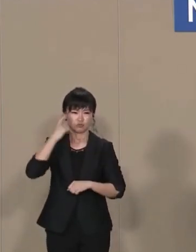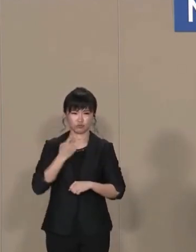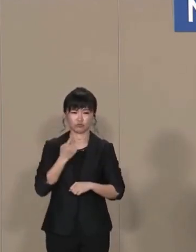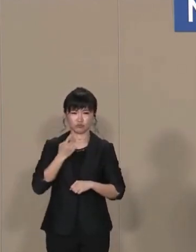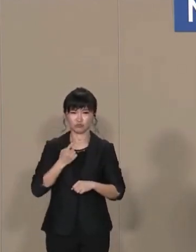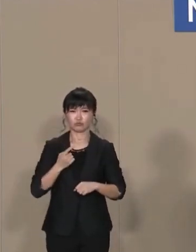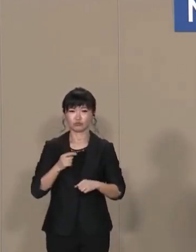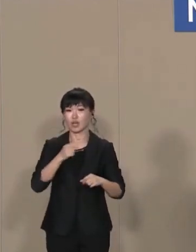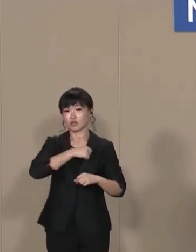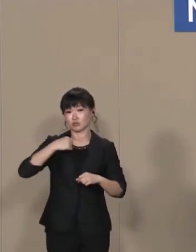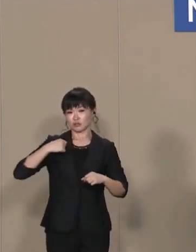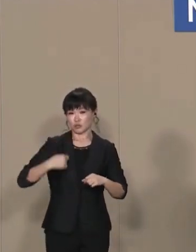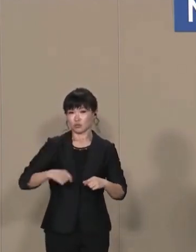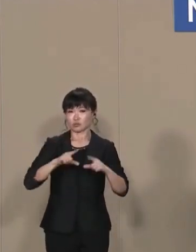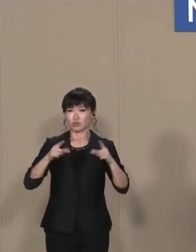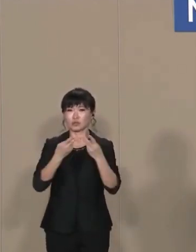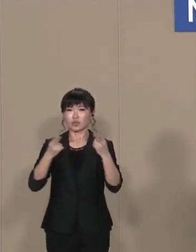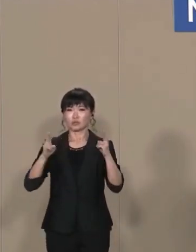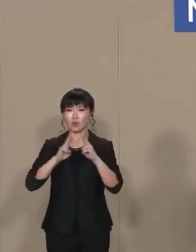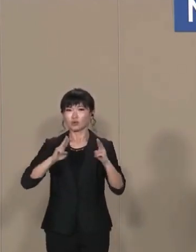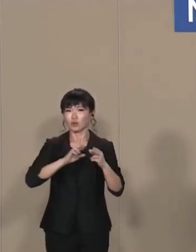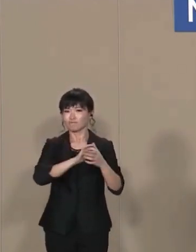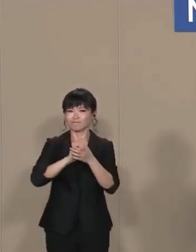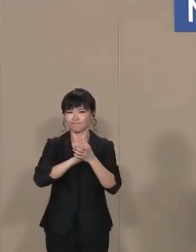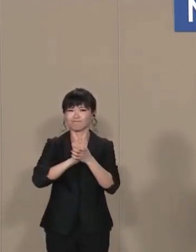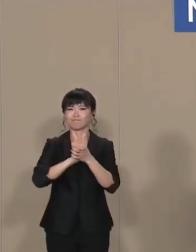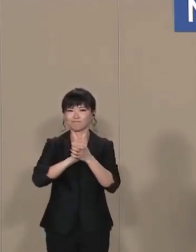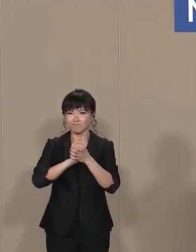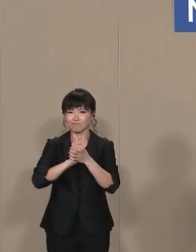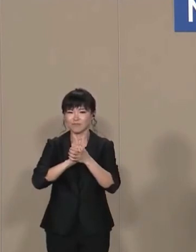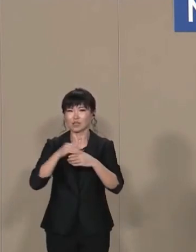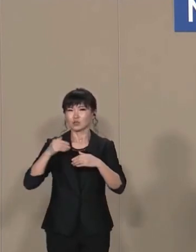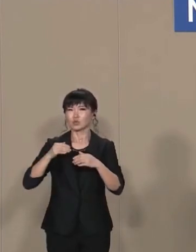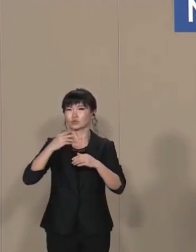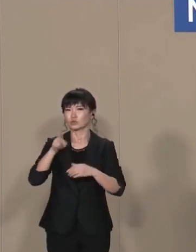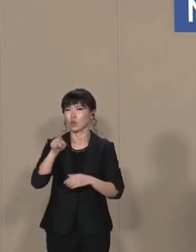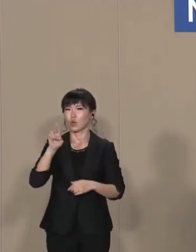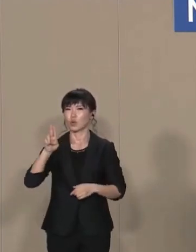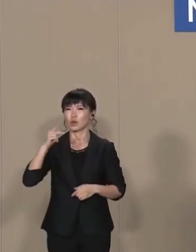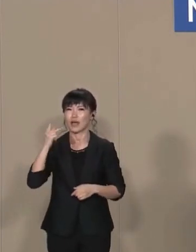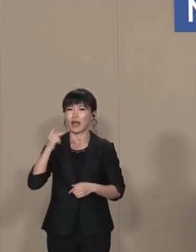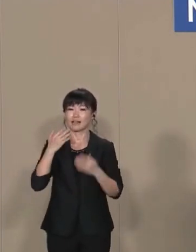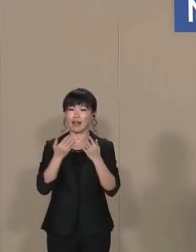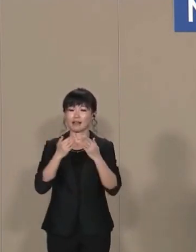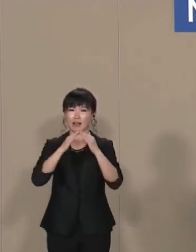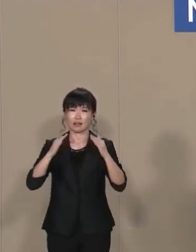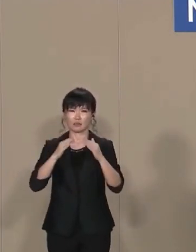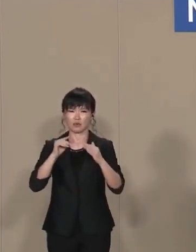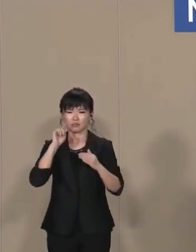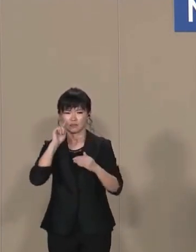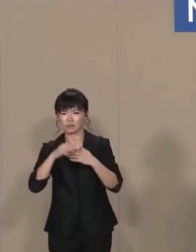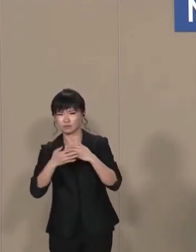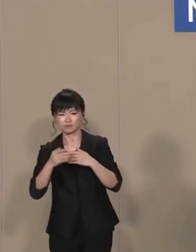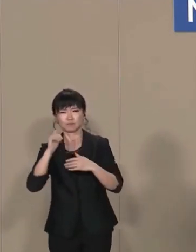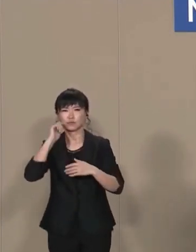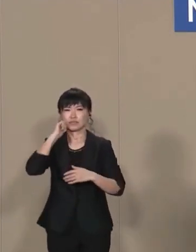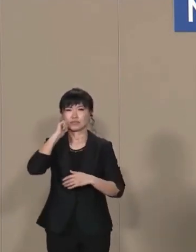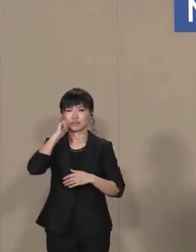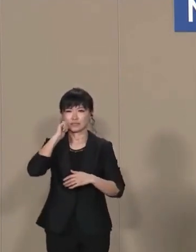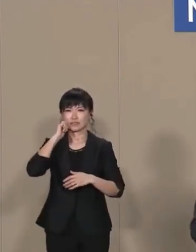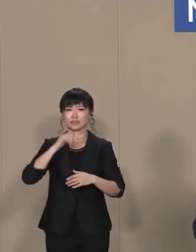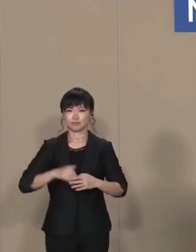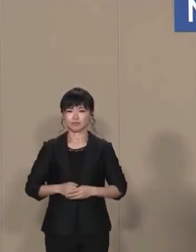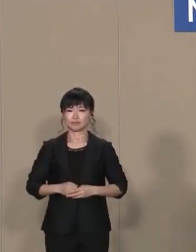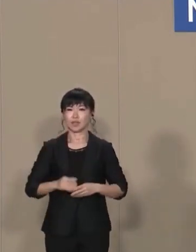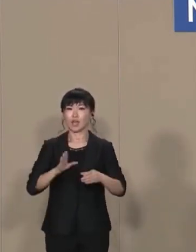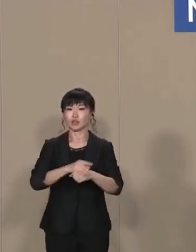中国共産党と癒着し外国人参政権を推進する創価学会も見過ごせません最後にそもそも統一